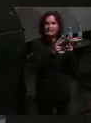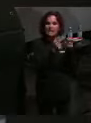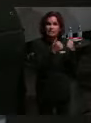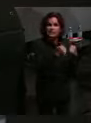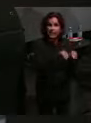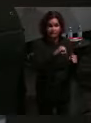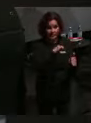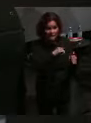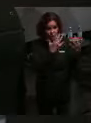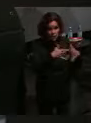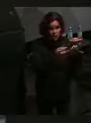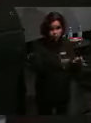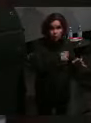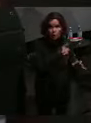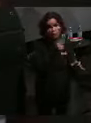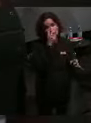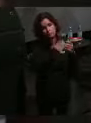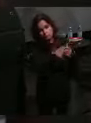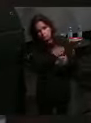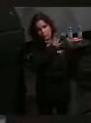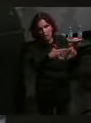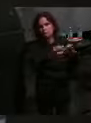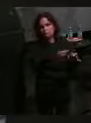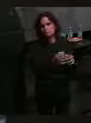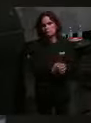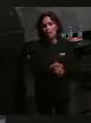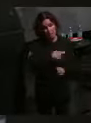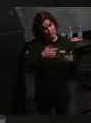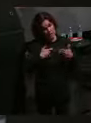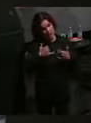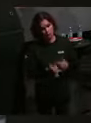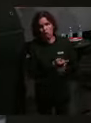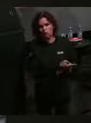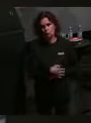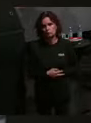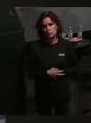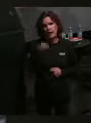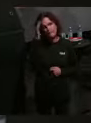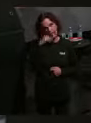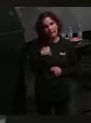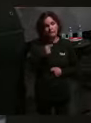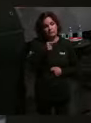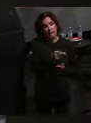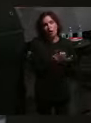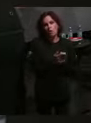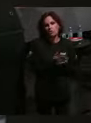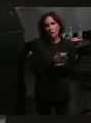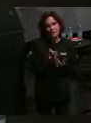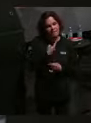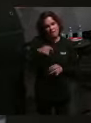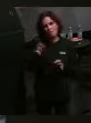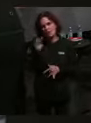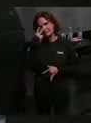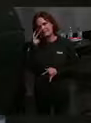fungert, og det ser ut som det også kommer til å fungere fremover, og det vi glad for, og det mener vi en stor del av årsaken til at vi ikke ser det